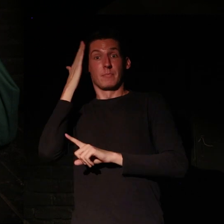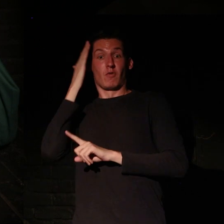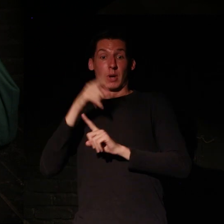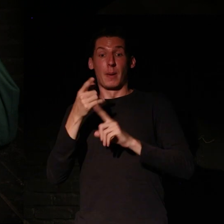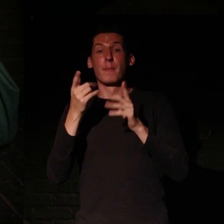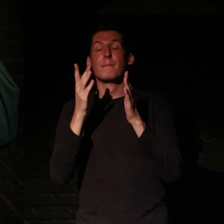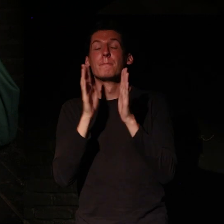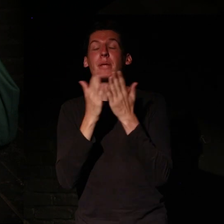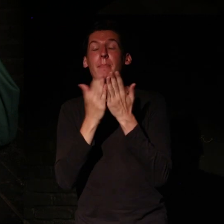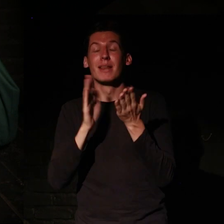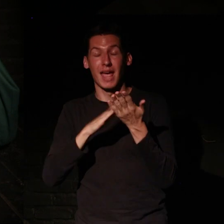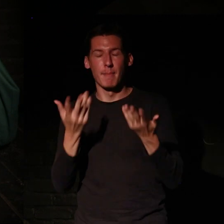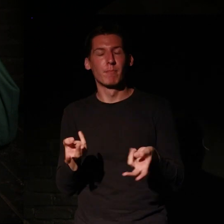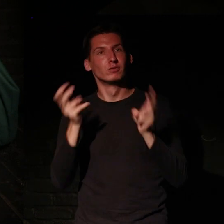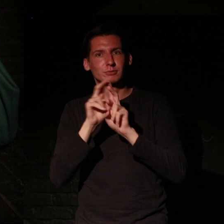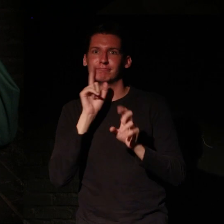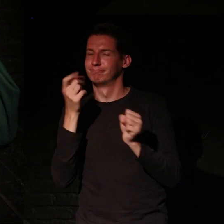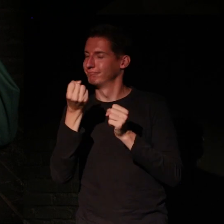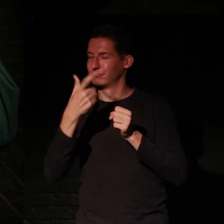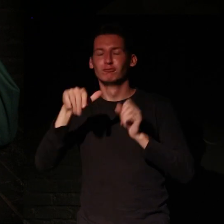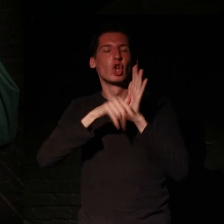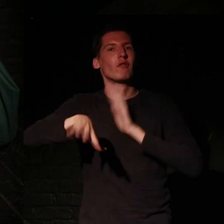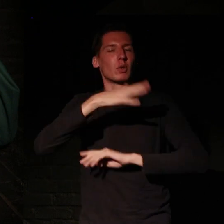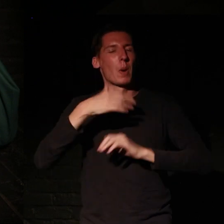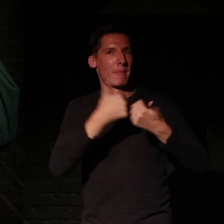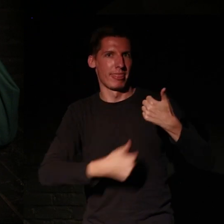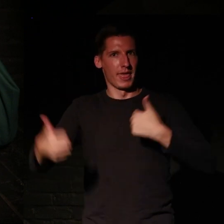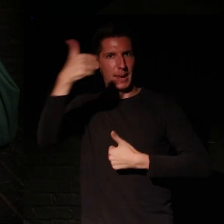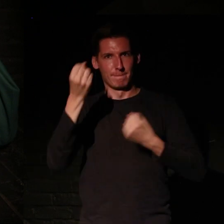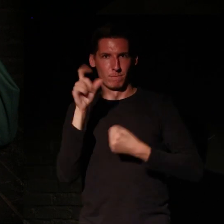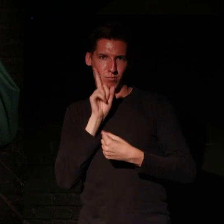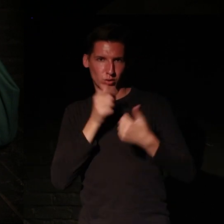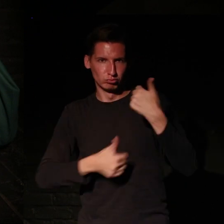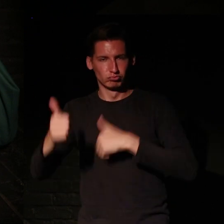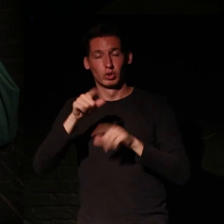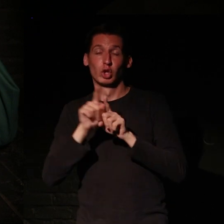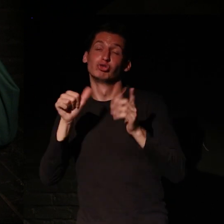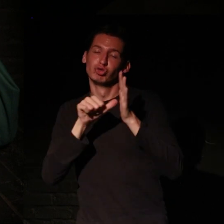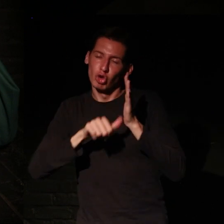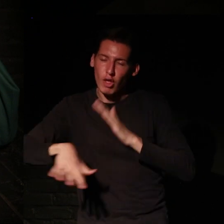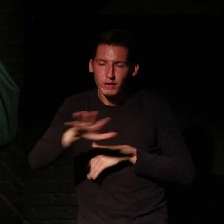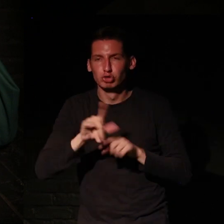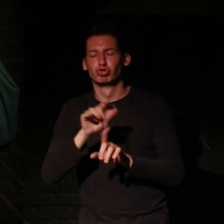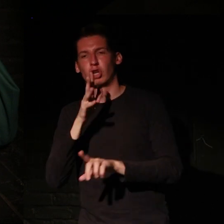w środowisku bardzo patriarchalnym i to środowisko żydowskie i to środowisko